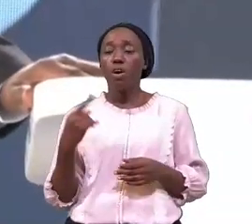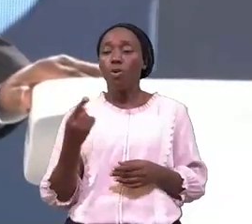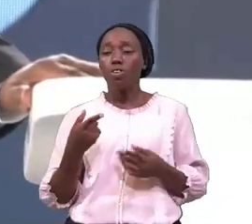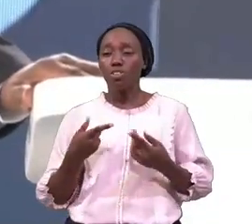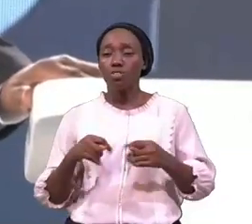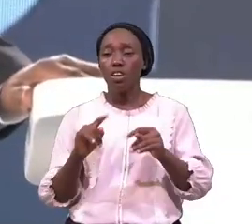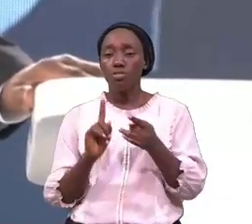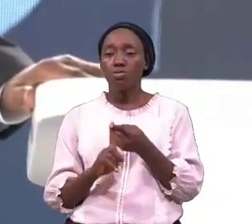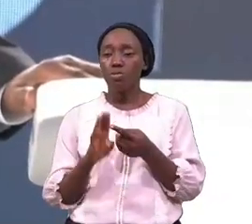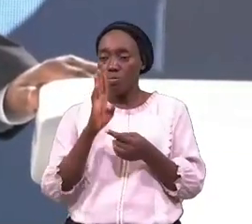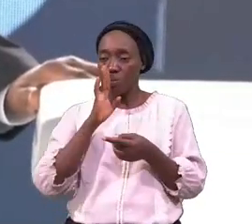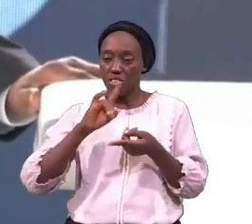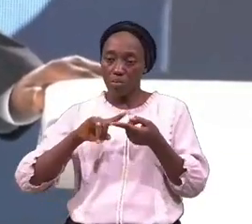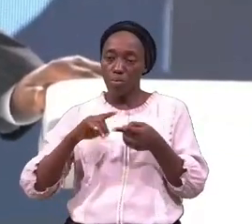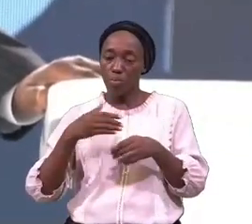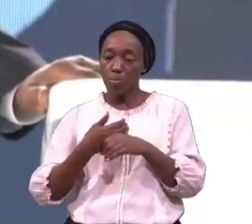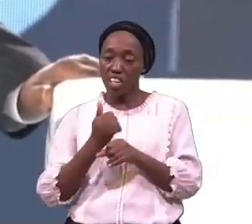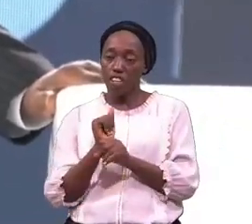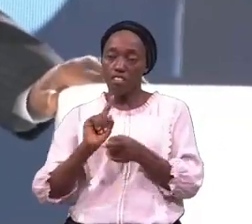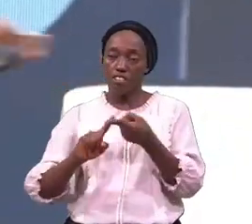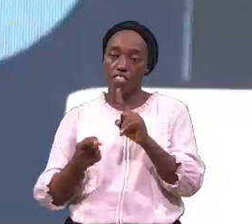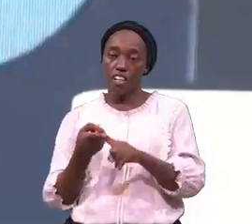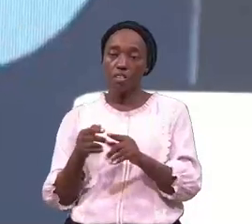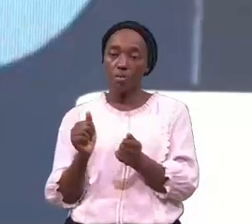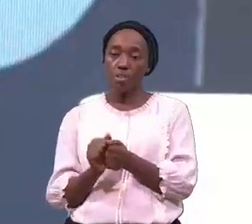Ils savent si tu cherches à te faire d'amis.